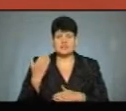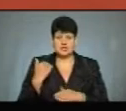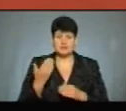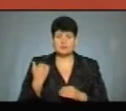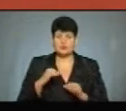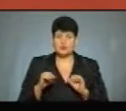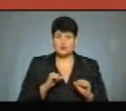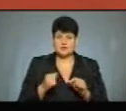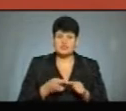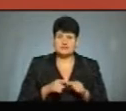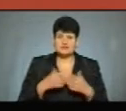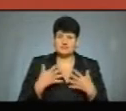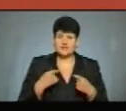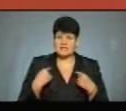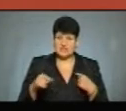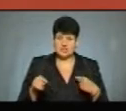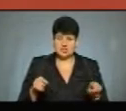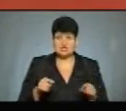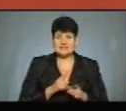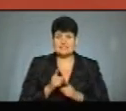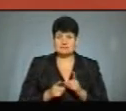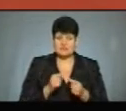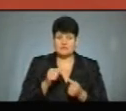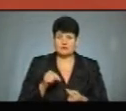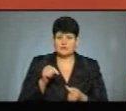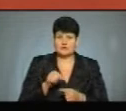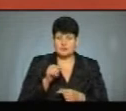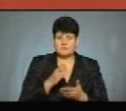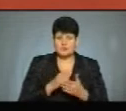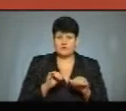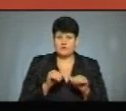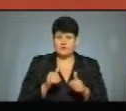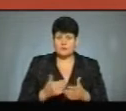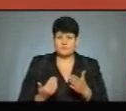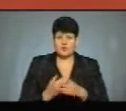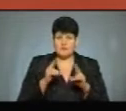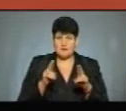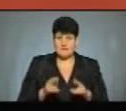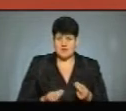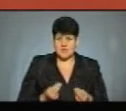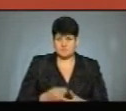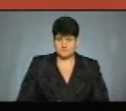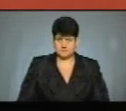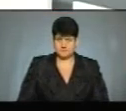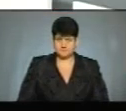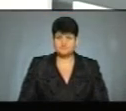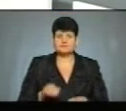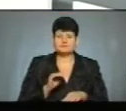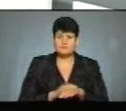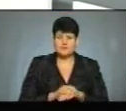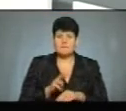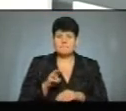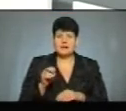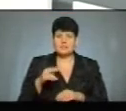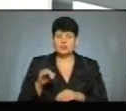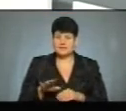уряд, чи це вже якісь інші зміни, тобто відповідно до них тепер будуть формувати нові правила гри, так звані? Фактично методика не